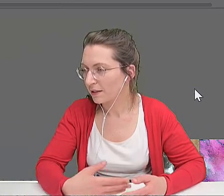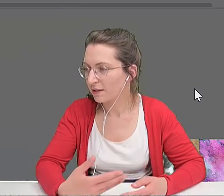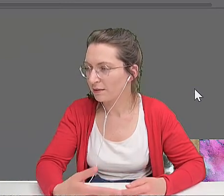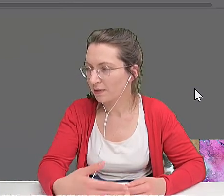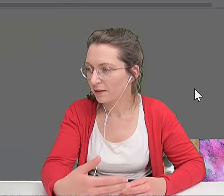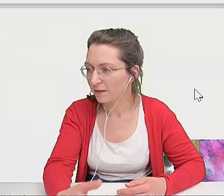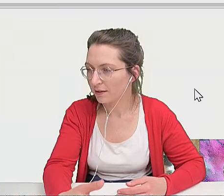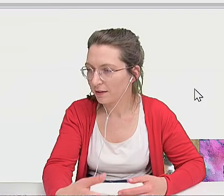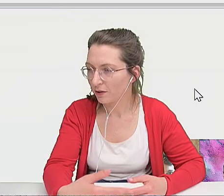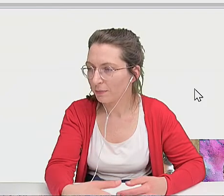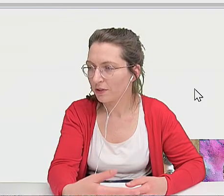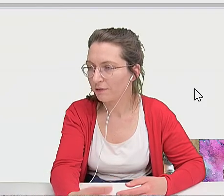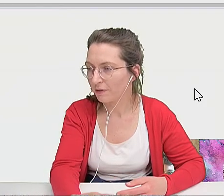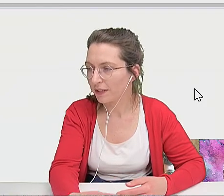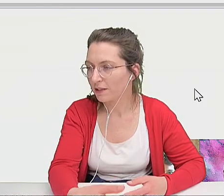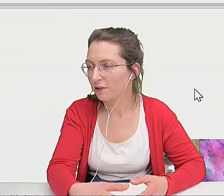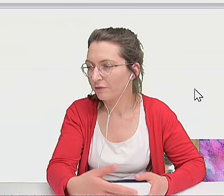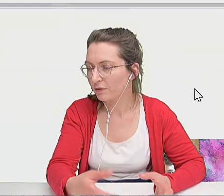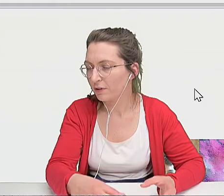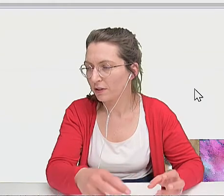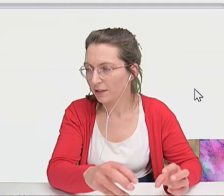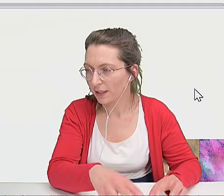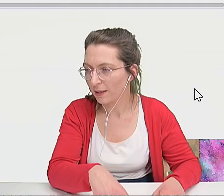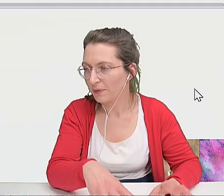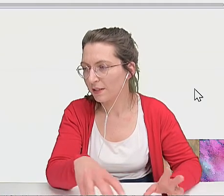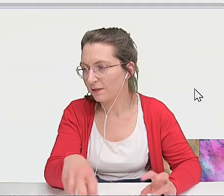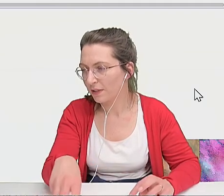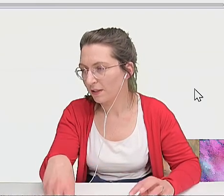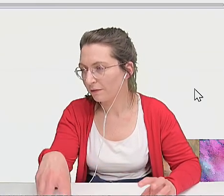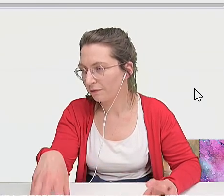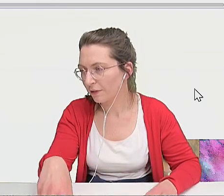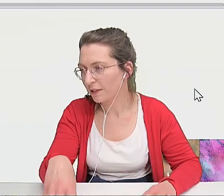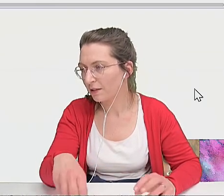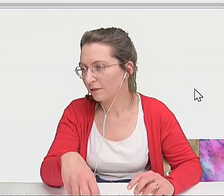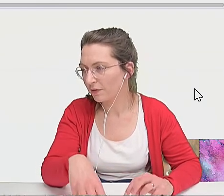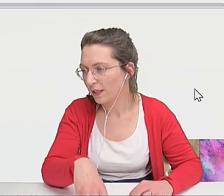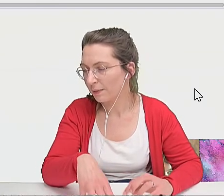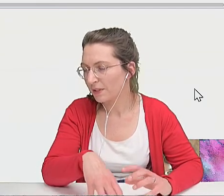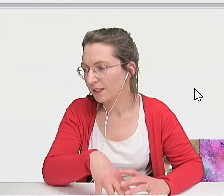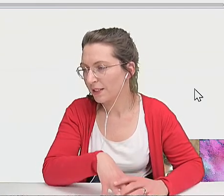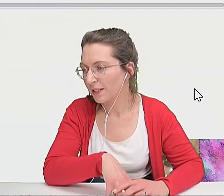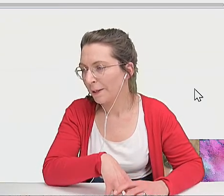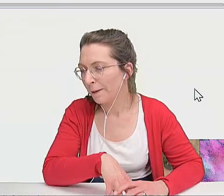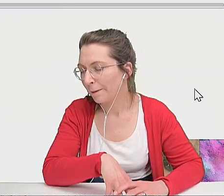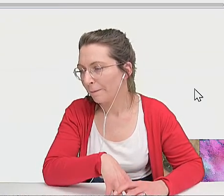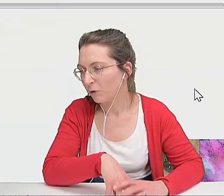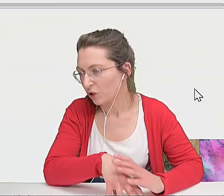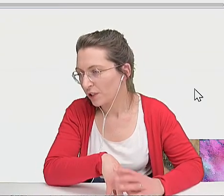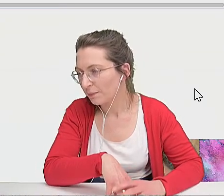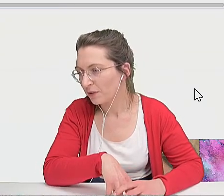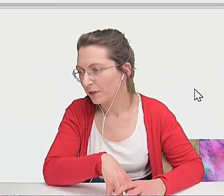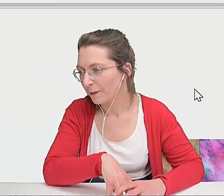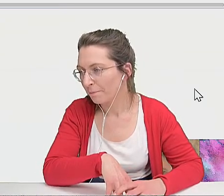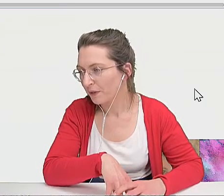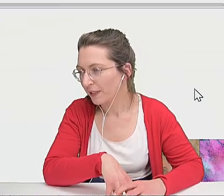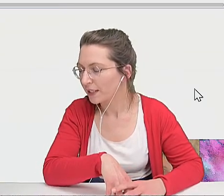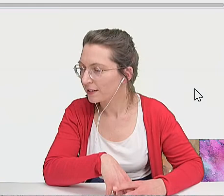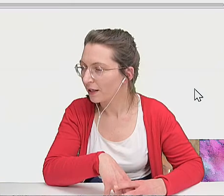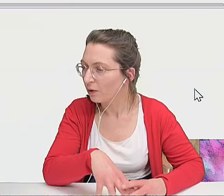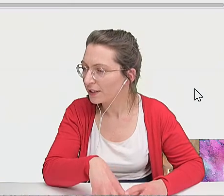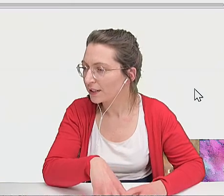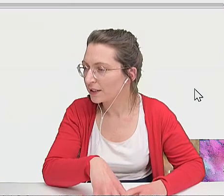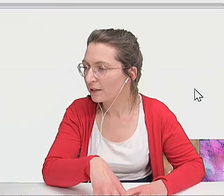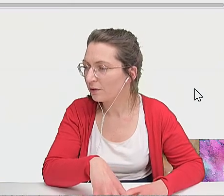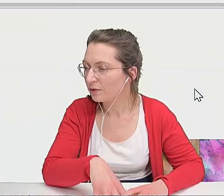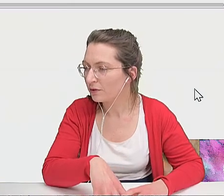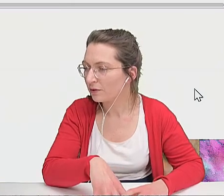macht. Das heißt, dass der Roboter vorwärts läuft und dann absetzt, wieder vorwärts läuft, wieder absetzt oder schiebt. Wäre das